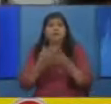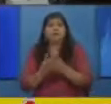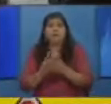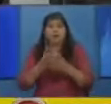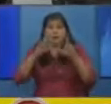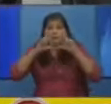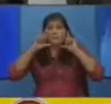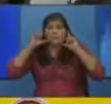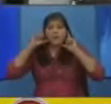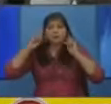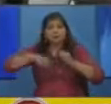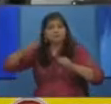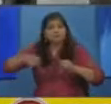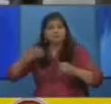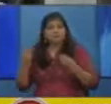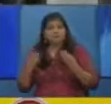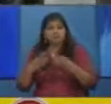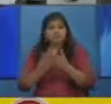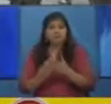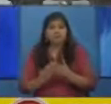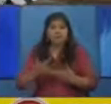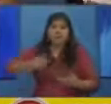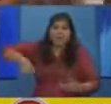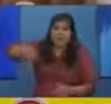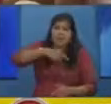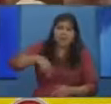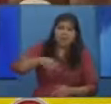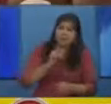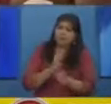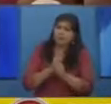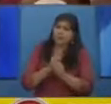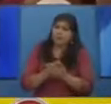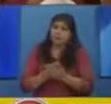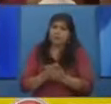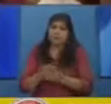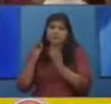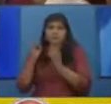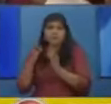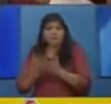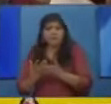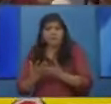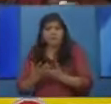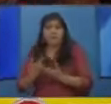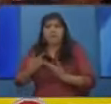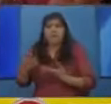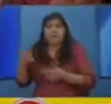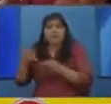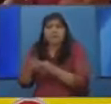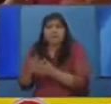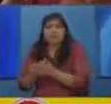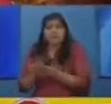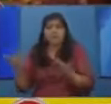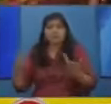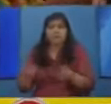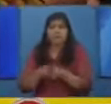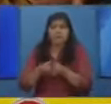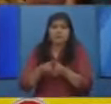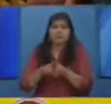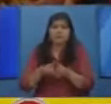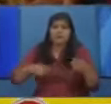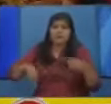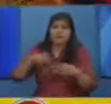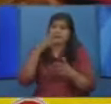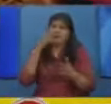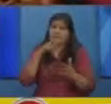मास्क बना रही हैं। हमारे लोकल प्रोडक्ट्स की खूबी है कि उनके साथ अक्सर एक पूरा दर्शन